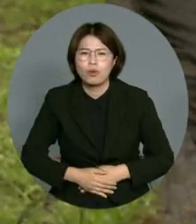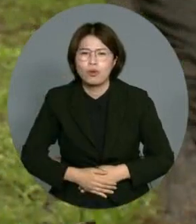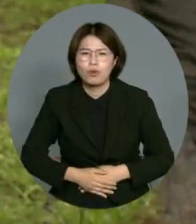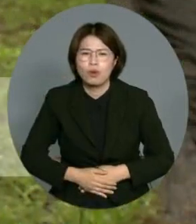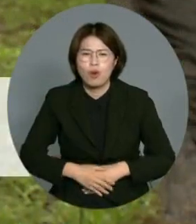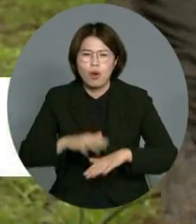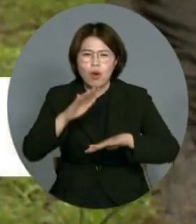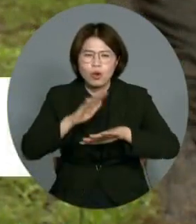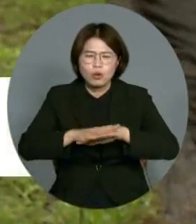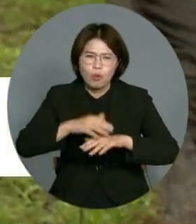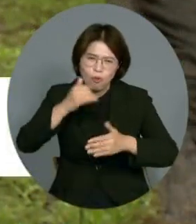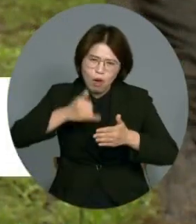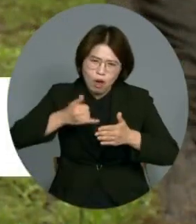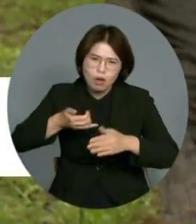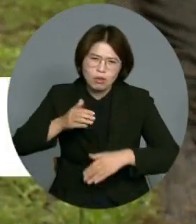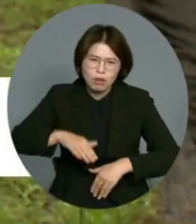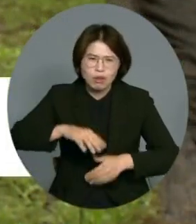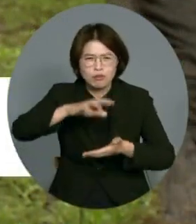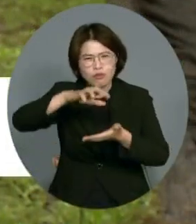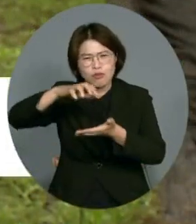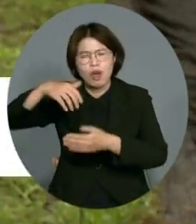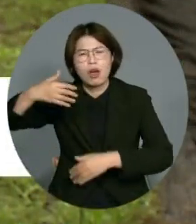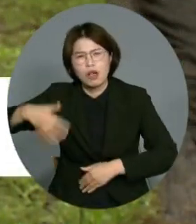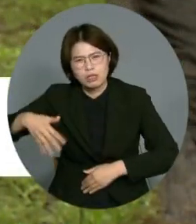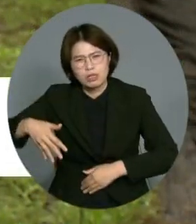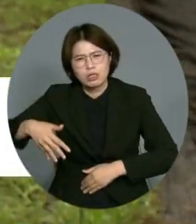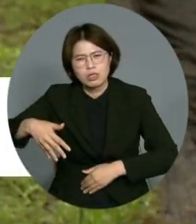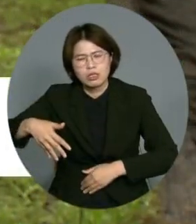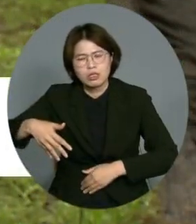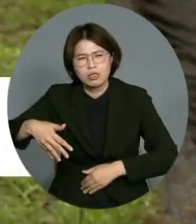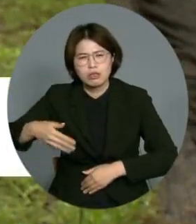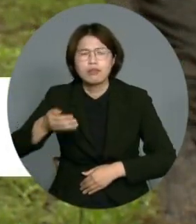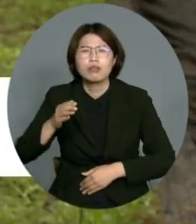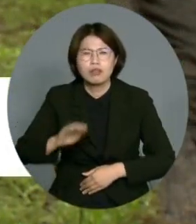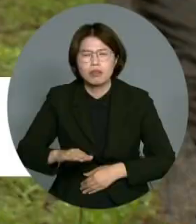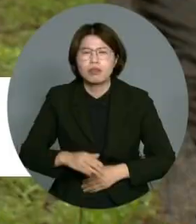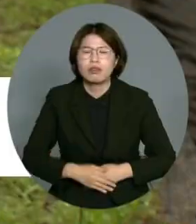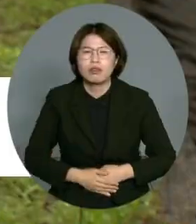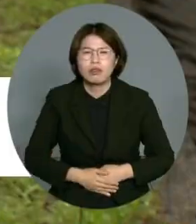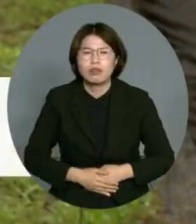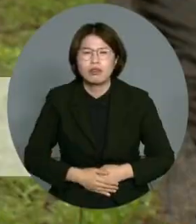이래 지났고 아직 손도 못 대고 새로 지금 달려가 있는 상태인데.